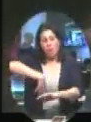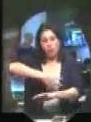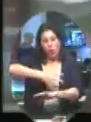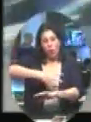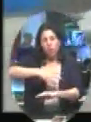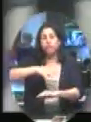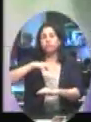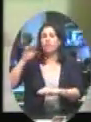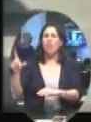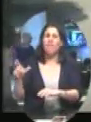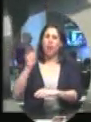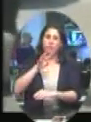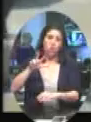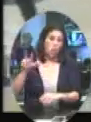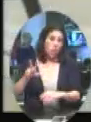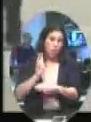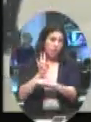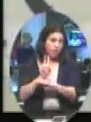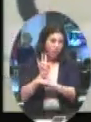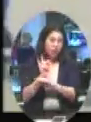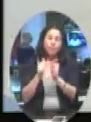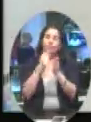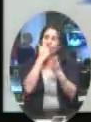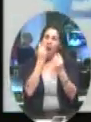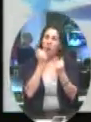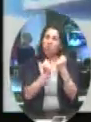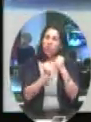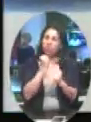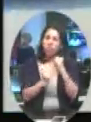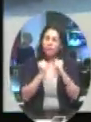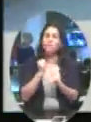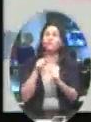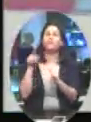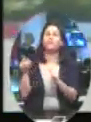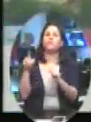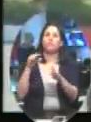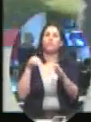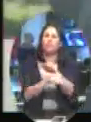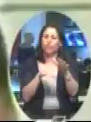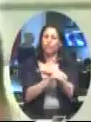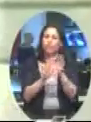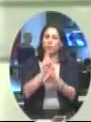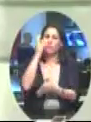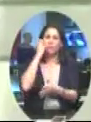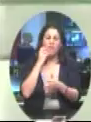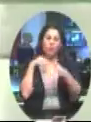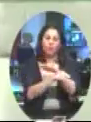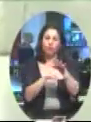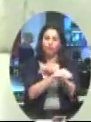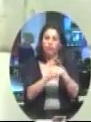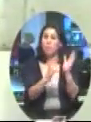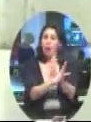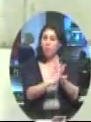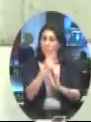בלהב 433 תחת הזרה, עקב החשדות החמורים כנגדו, שהעביר 12 מכשירים סלולריים למחבלים אותם